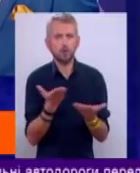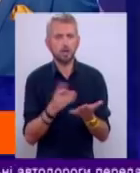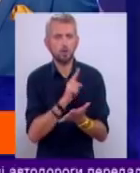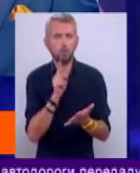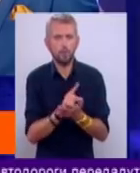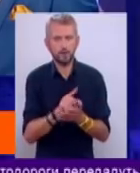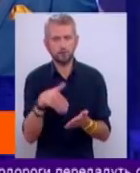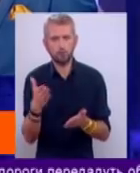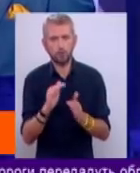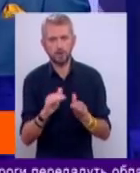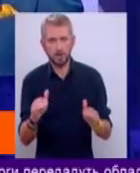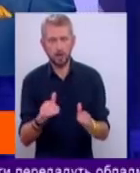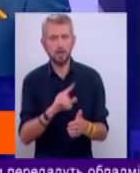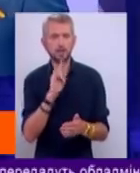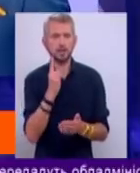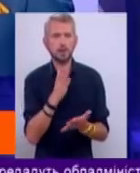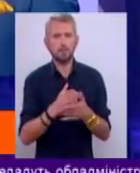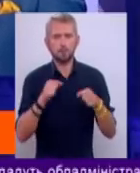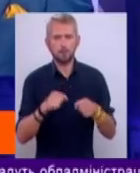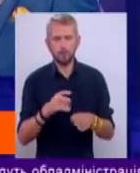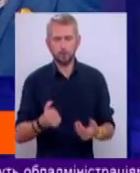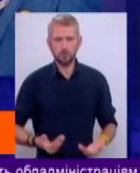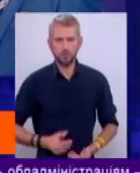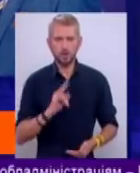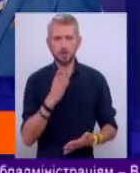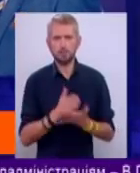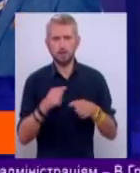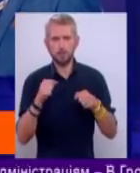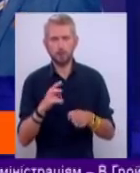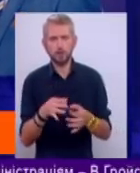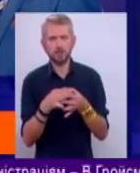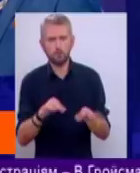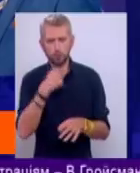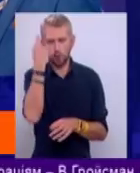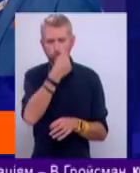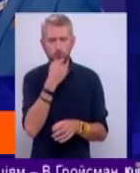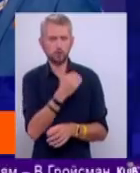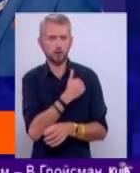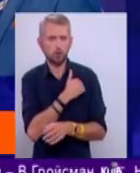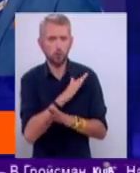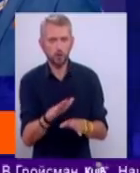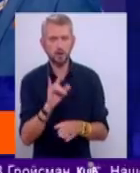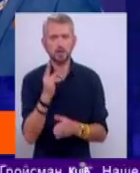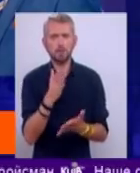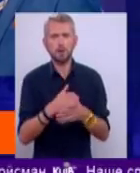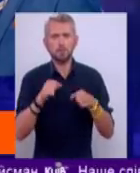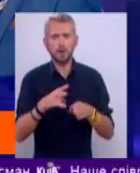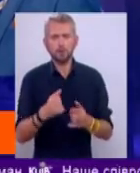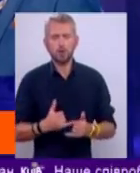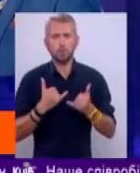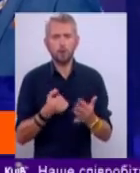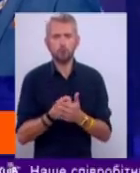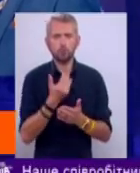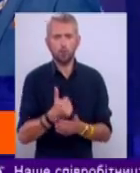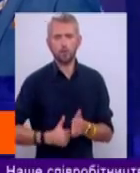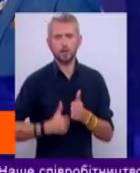з боку дітей. Угу. Дитина має право на життя, дитина має право на свободу, особисту недоторканність. Дитина має право на повагу до його